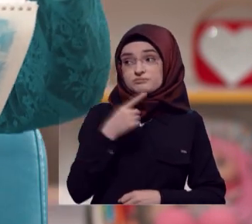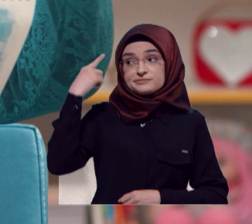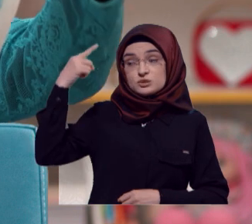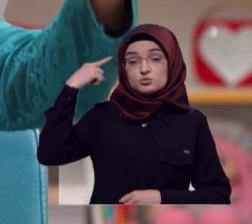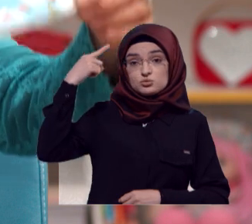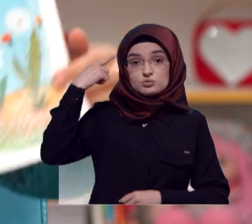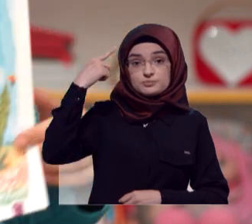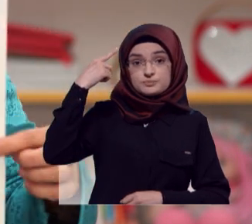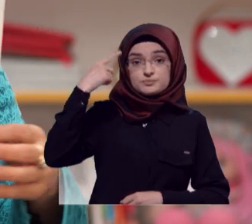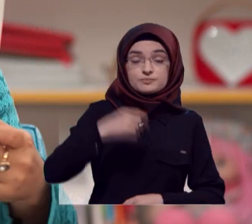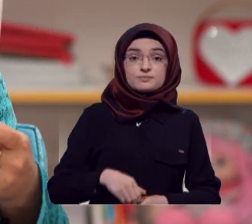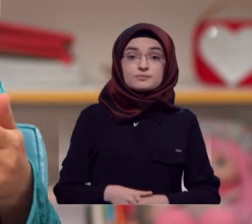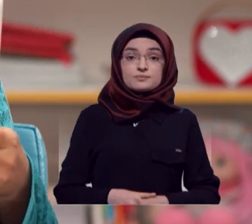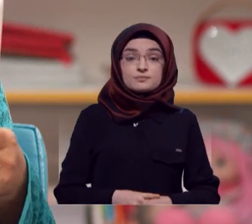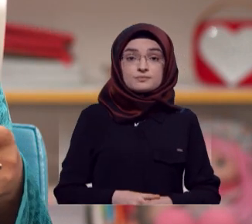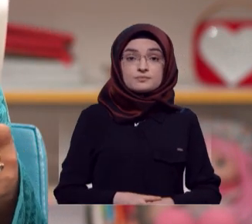düşündü.